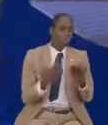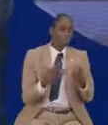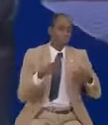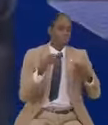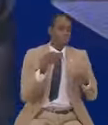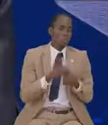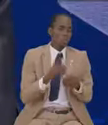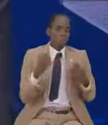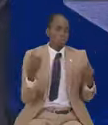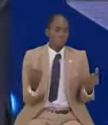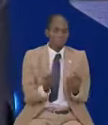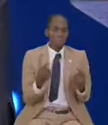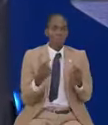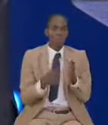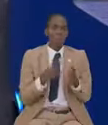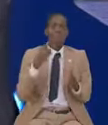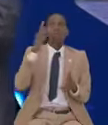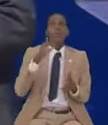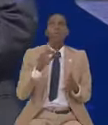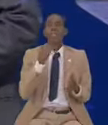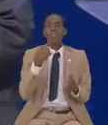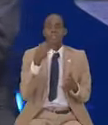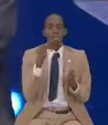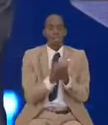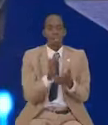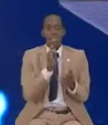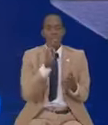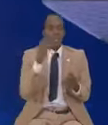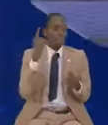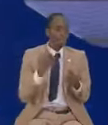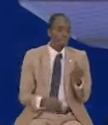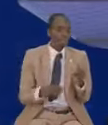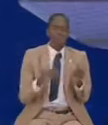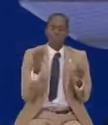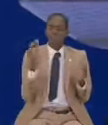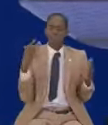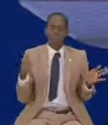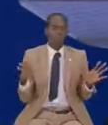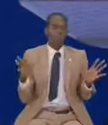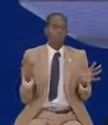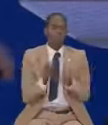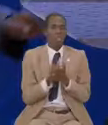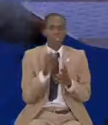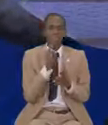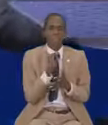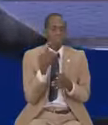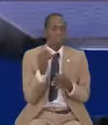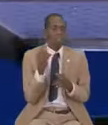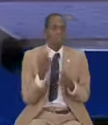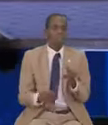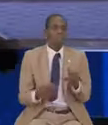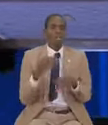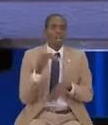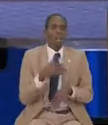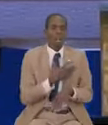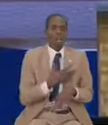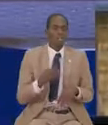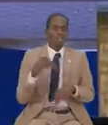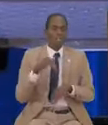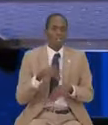le pêcheur peut continuer de se rebeller contre Dieu un dieu dit que c'est fini pour toi et puis casse